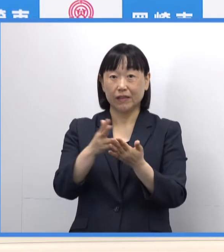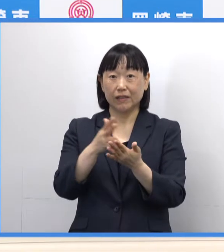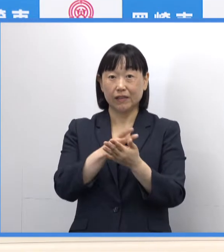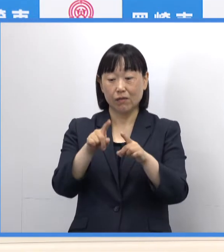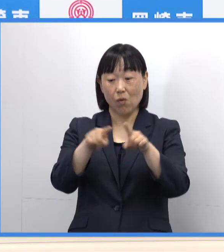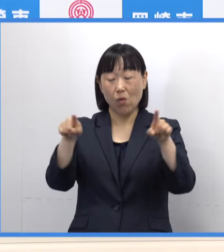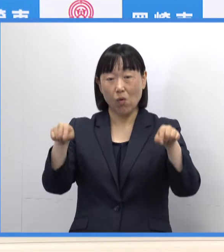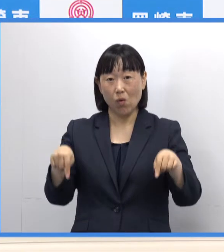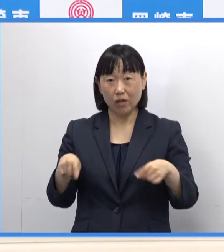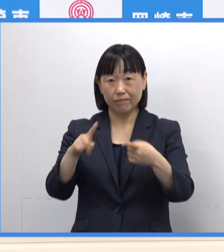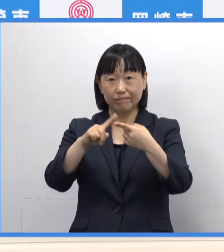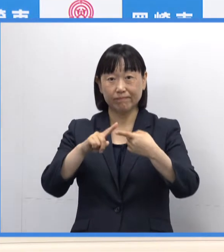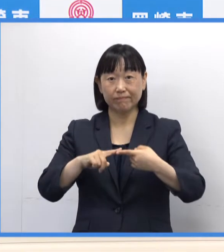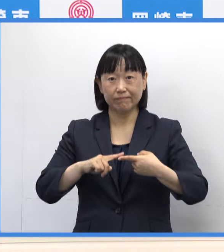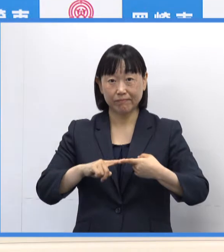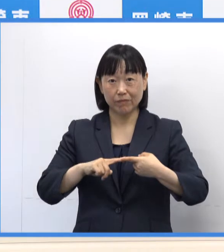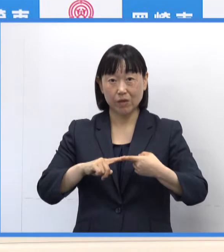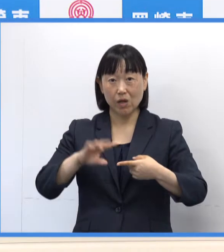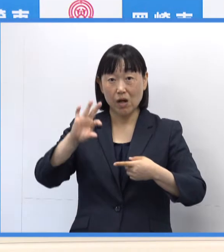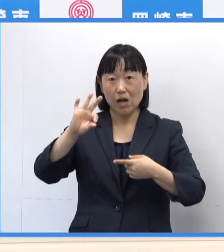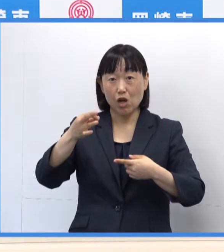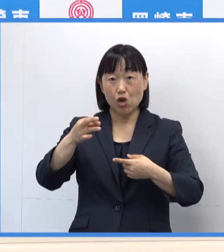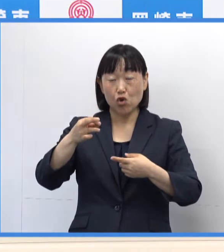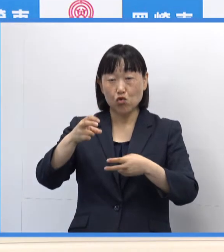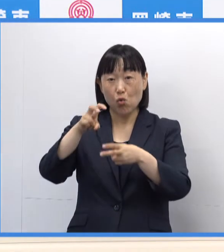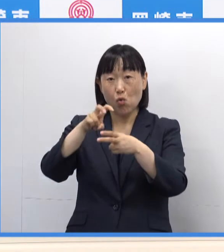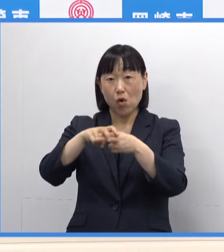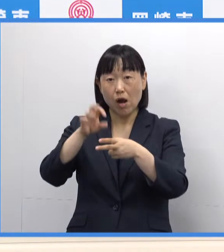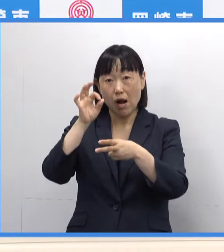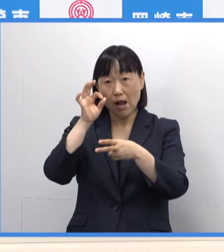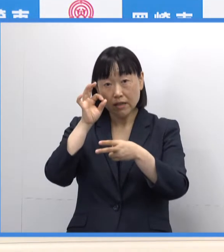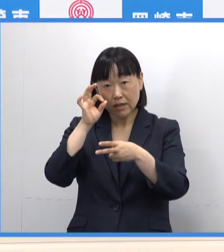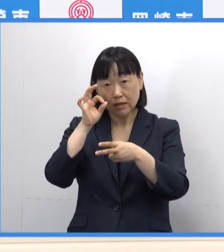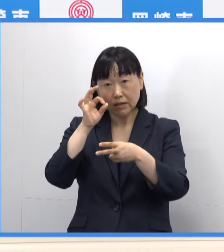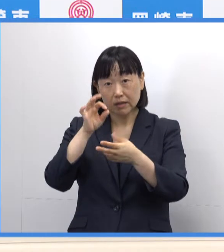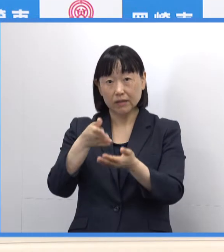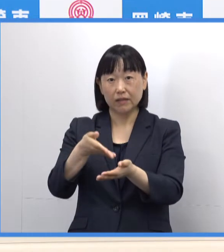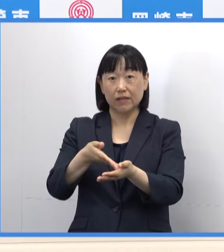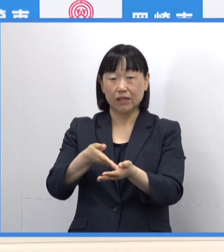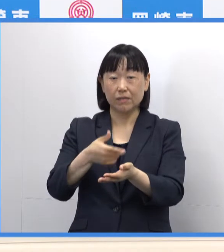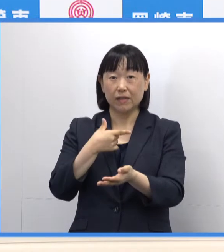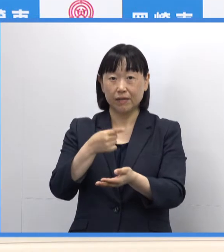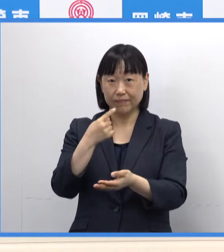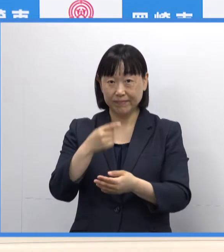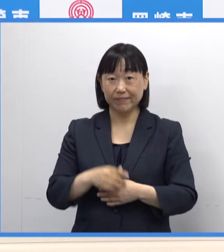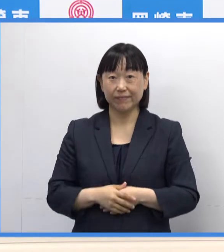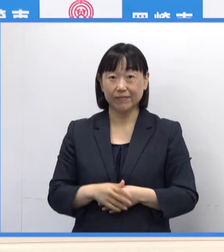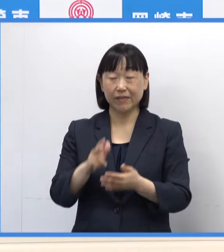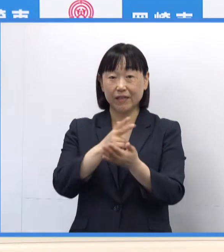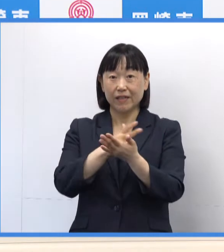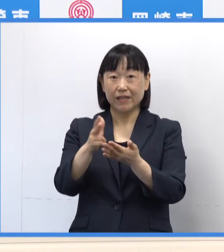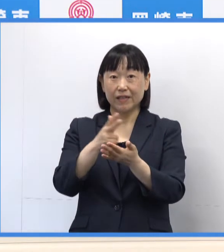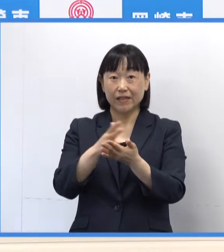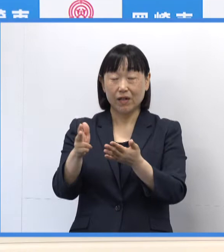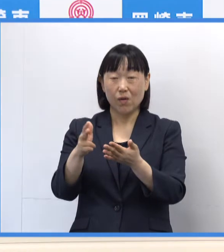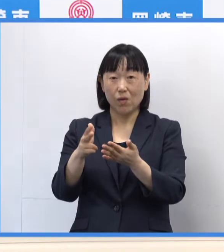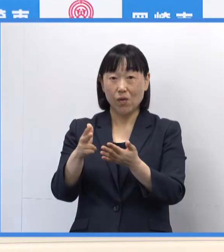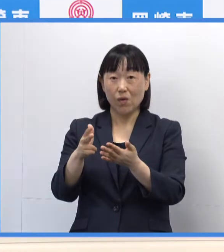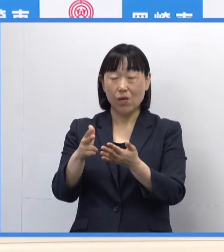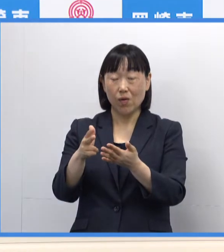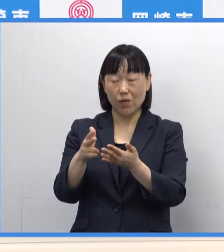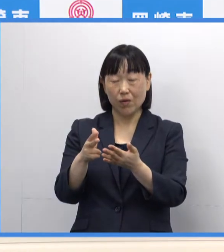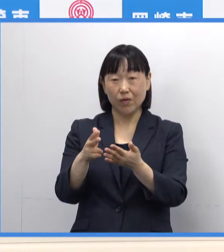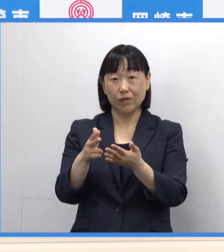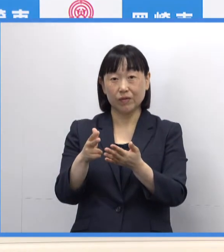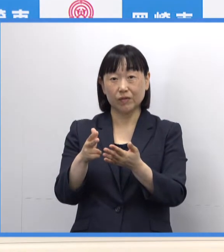の発表資料に基づき、有料観覧席の概要を説明いたします。資料の別表、